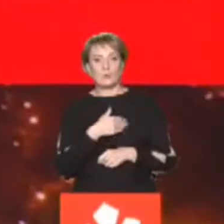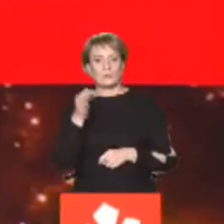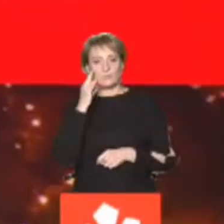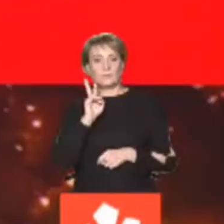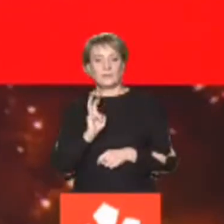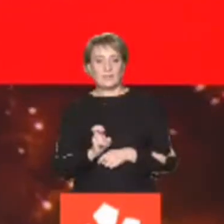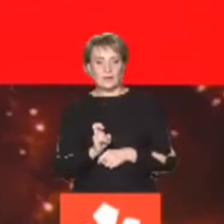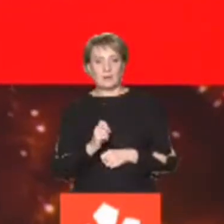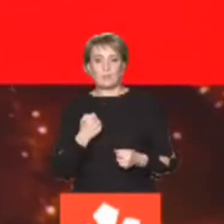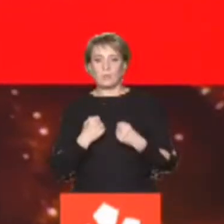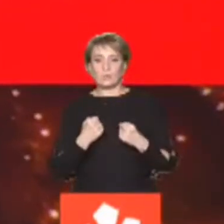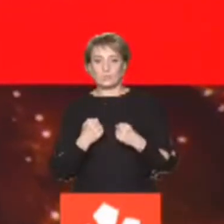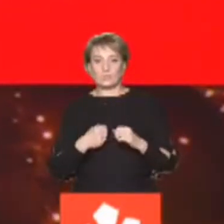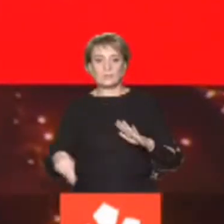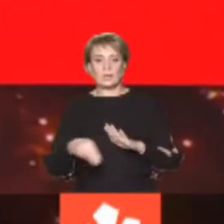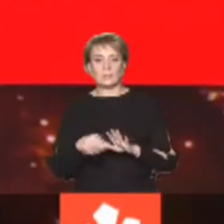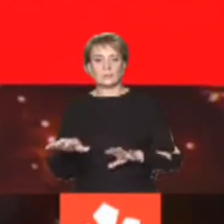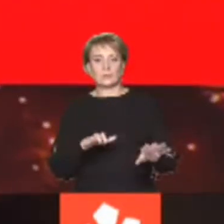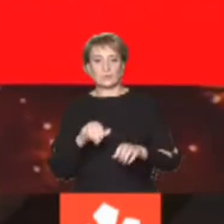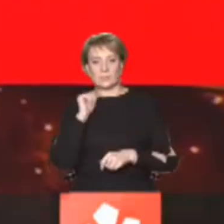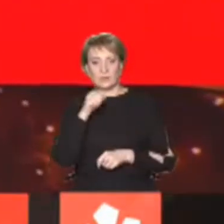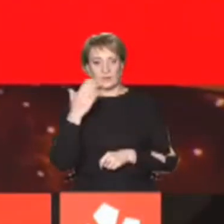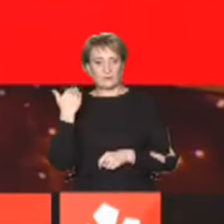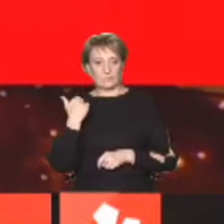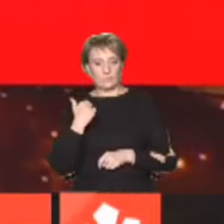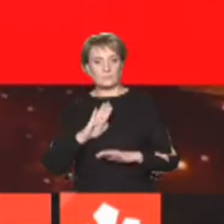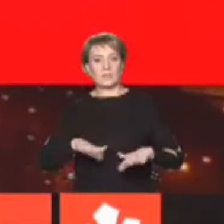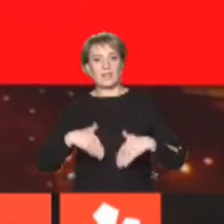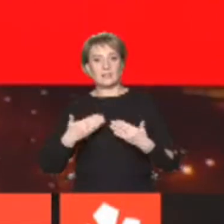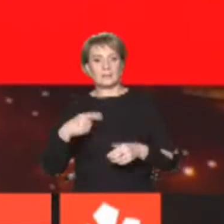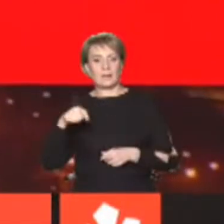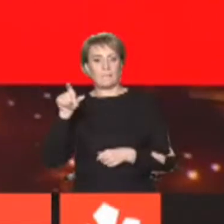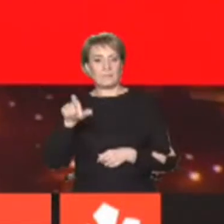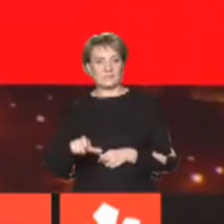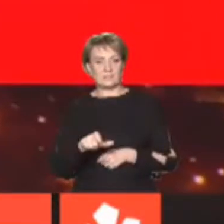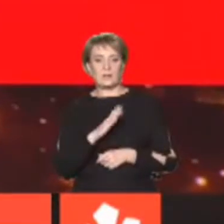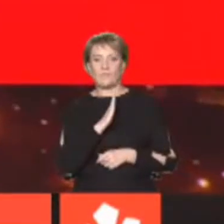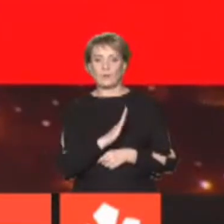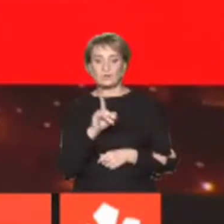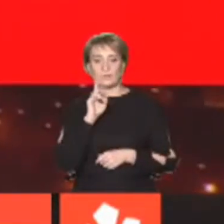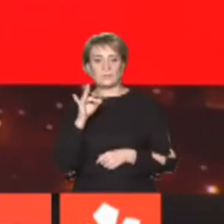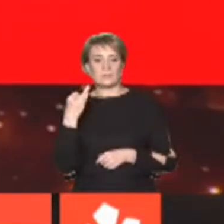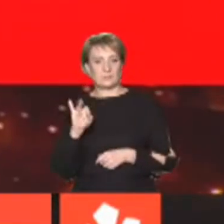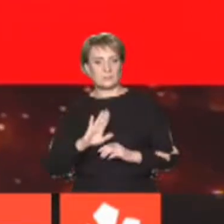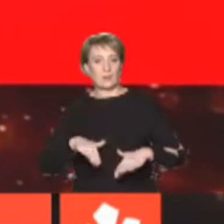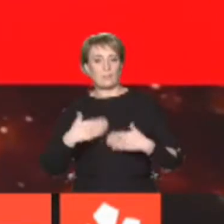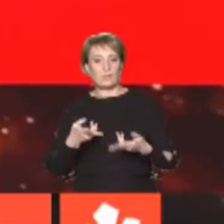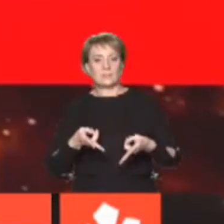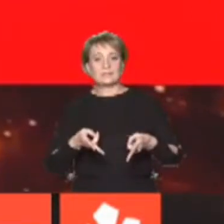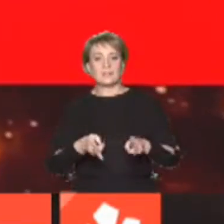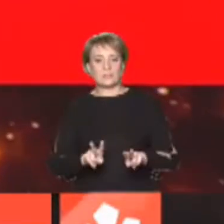як боротися з корупцією. Рік тому радив президент Володимир Зеленський. Ну, в принципі, порада залишається актуальною і